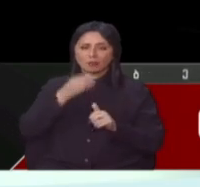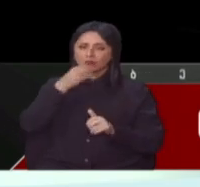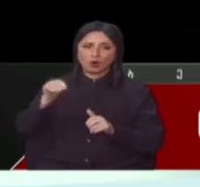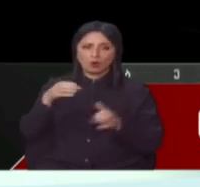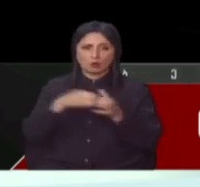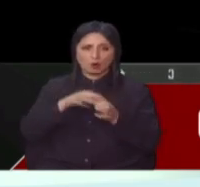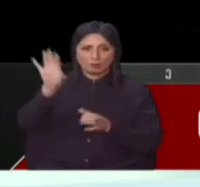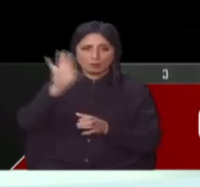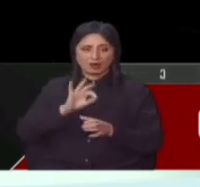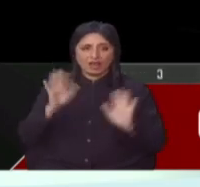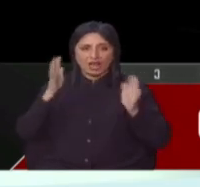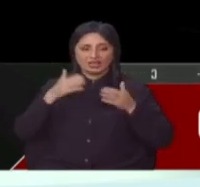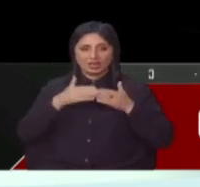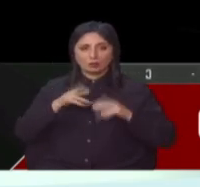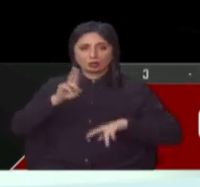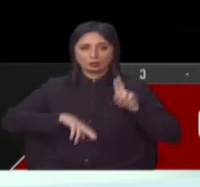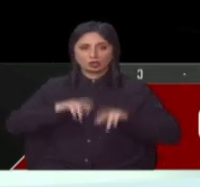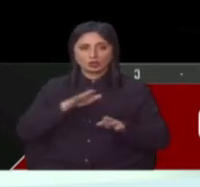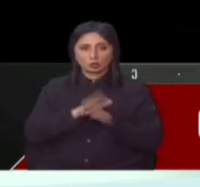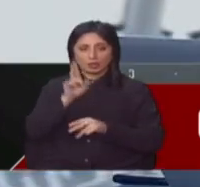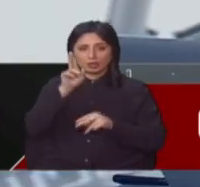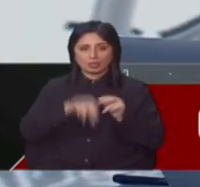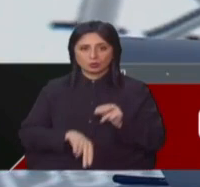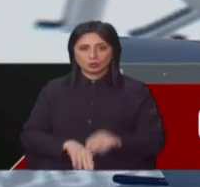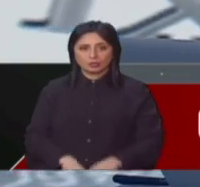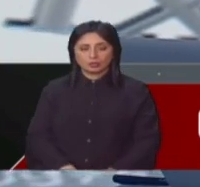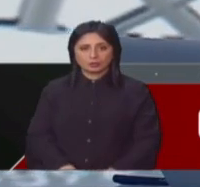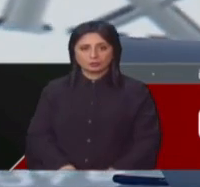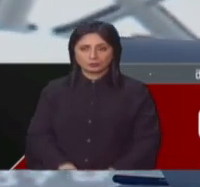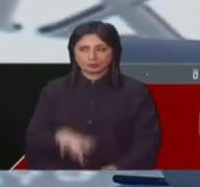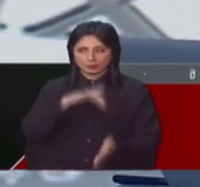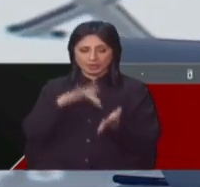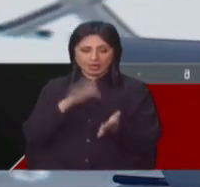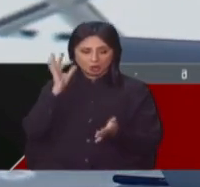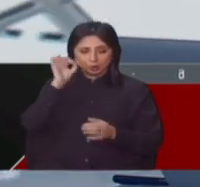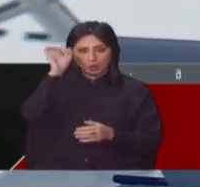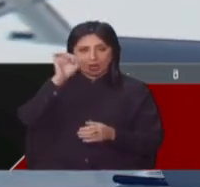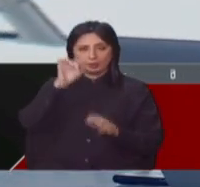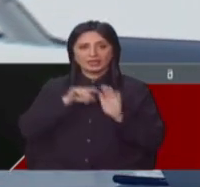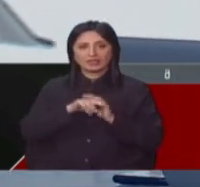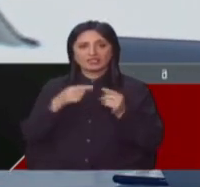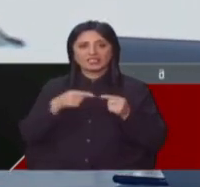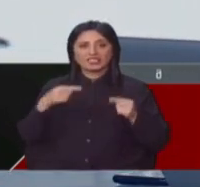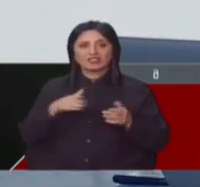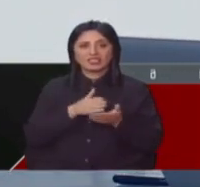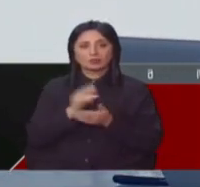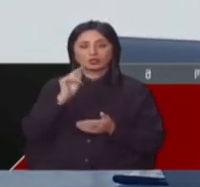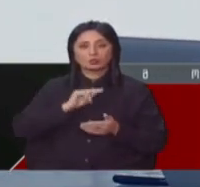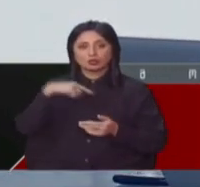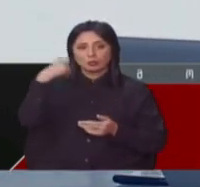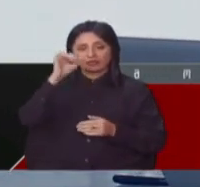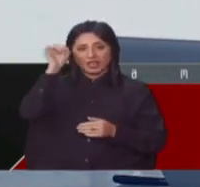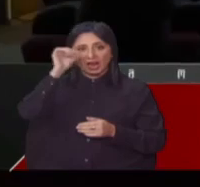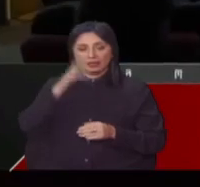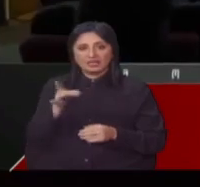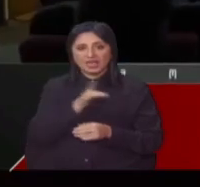მქონე კომპანია და ანაკლიის პორტის მშენებლობა სრულად დასრულდეს. Ქალაქ ზუგდიდში აფხაზეთიდან დევნილ სხვადასხვა სფეროში მოღვაწე პირებს